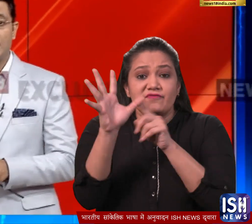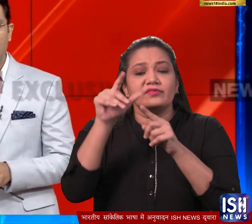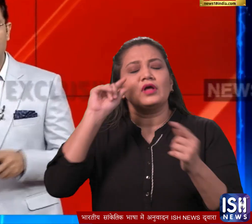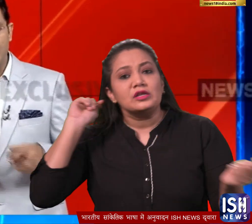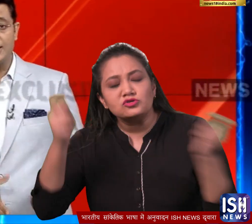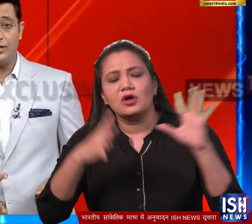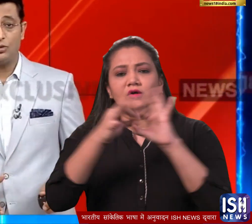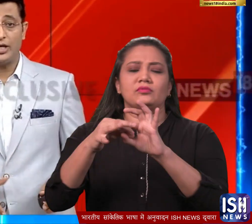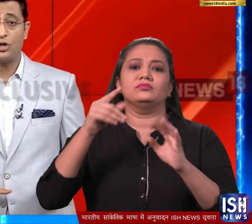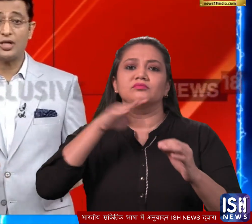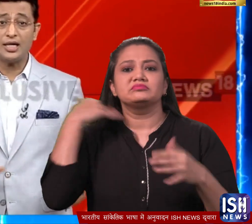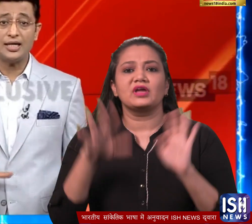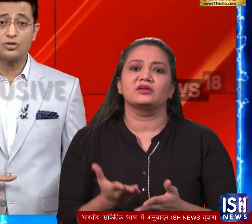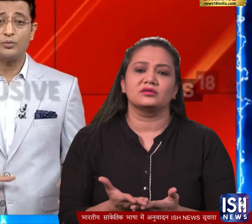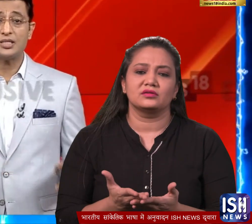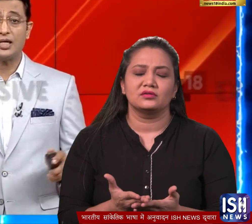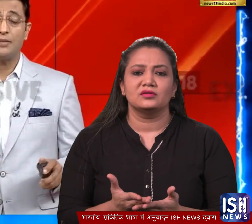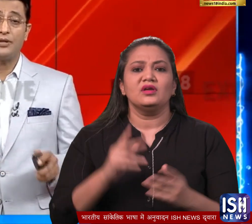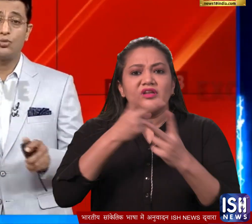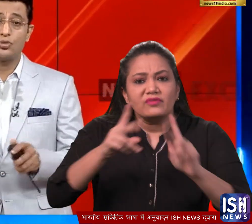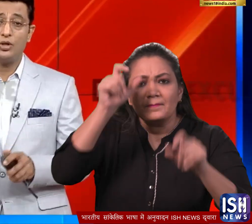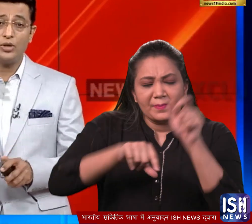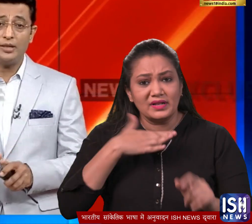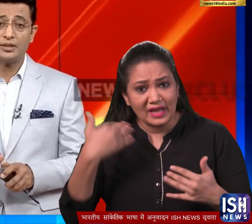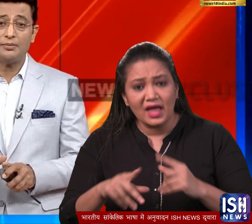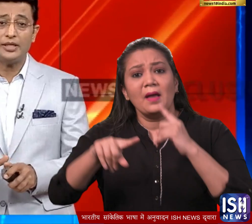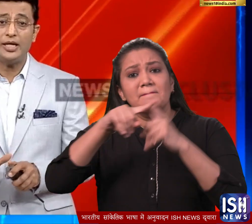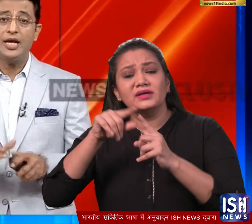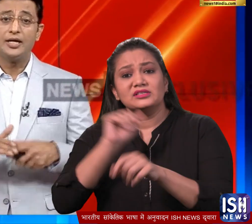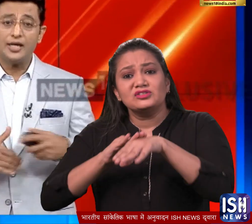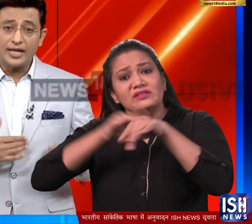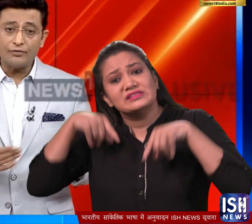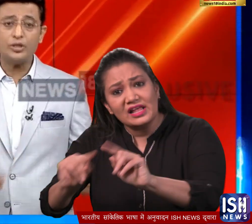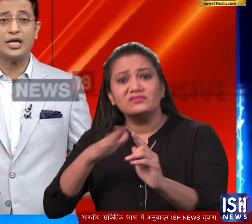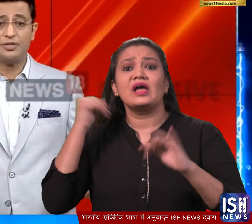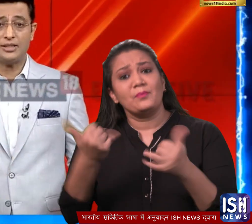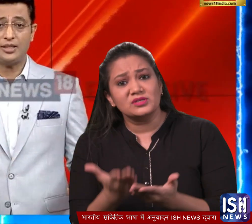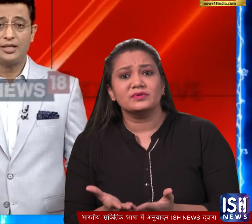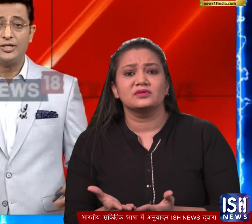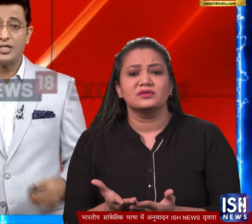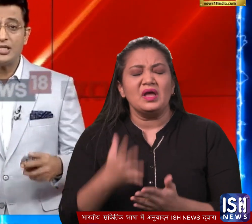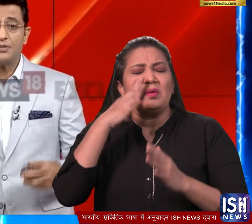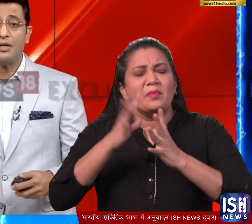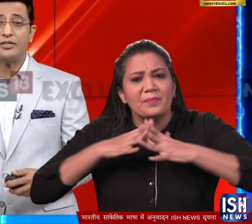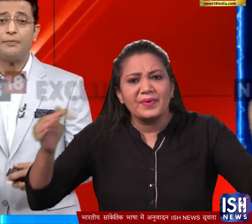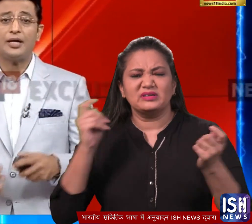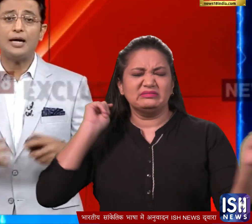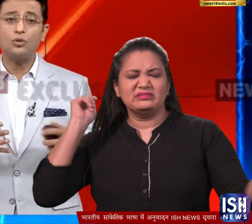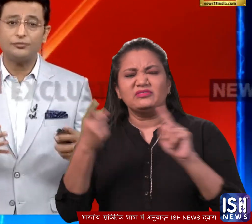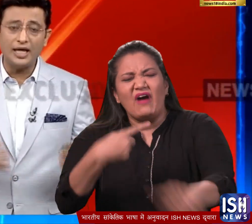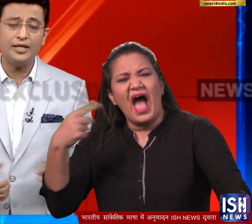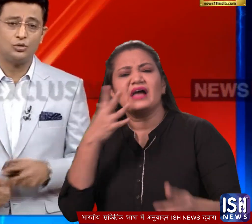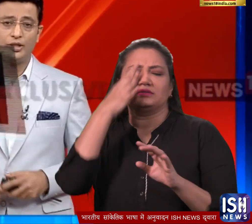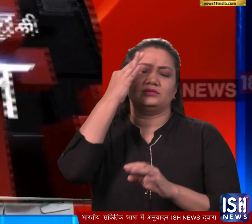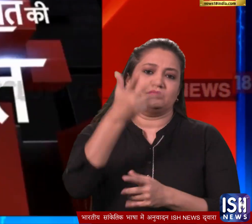5वीं मौत किसी ट्रक से ही होती है और ट्रक हादसों में सड़क पर दूसरे लोग ही नहीं मरते बल्कि ट्रक ड्राइवरों की जान भी जाती है, जिसकी सबसे बड़ी वजह